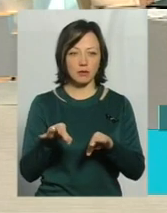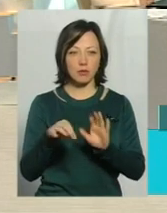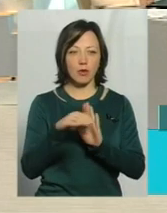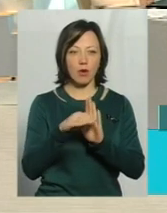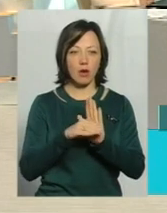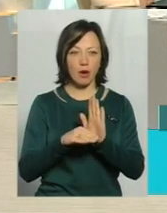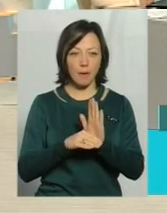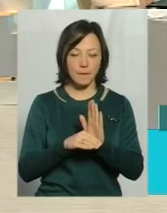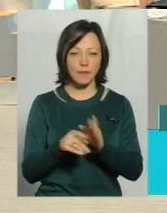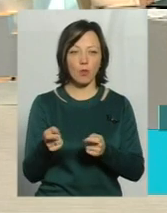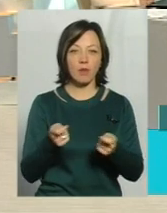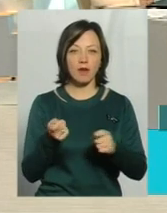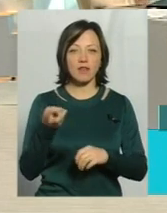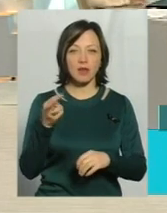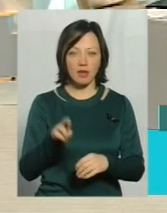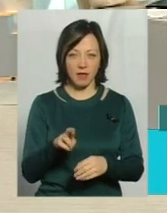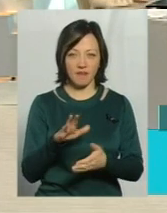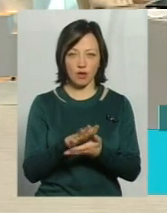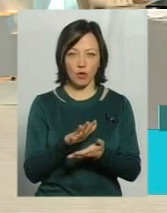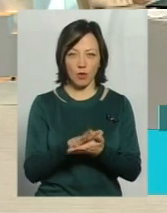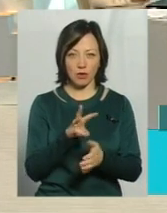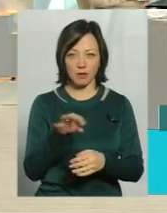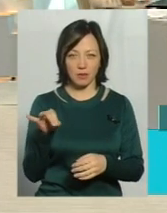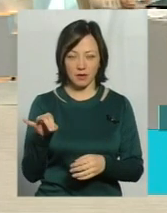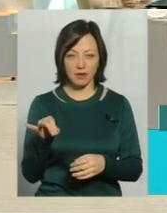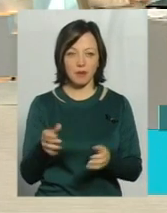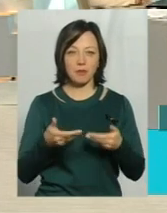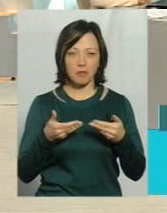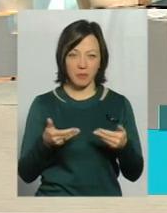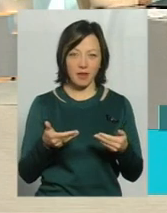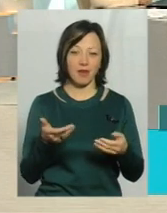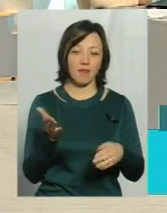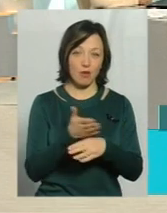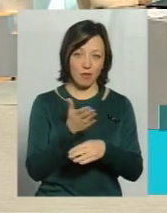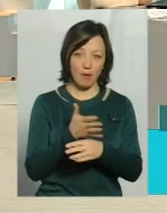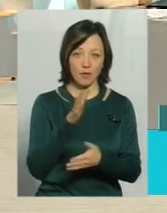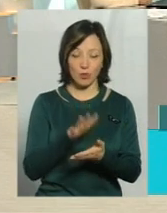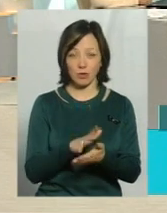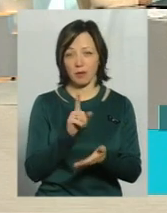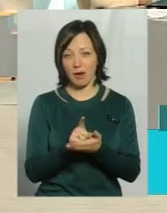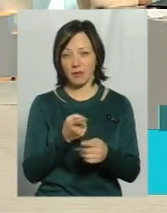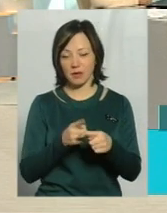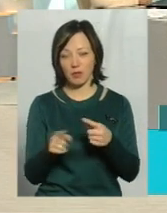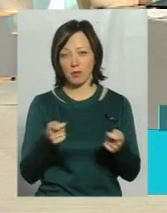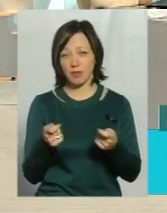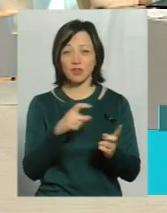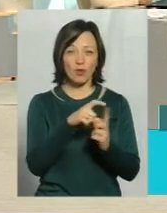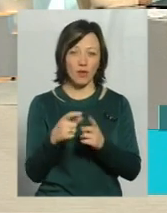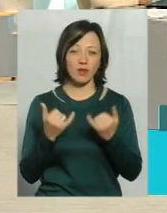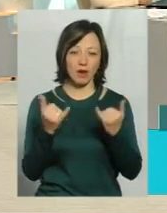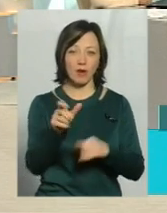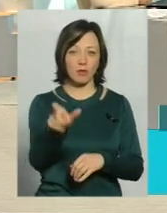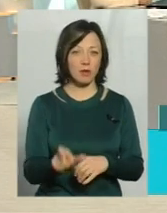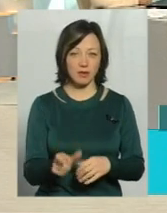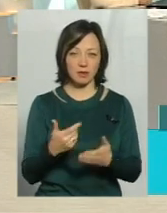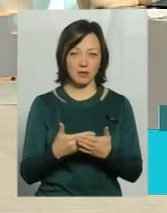програми управління відходами. Ми виробляємо відходи, ми маємо ними управляти. Управляти, да. Слово, ну, здається, для